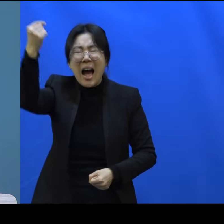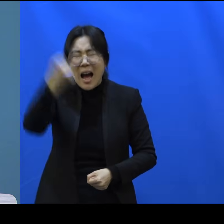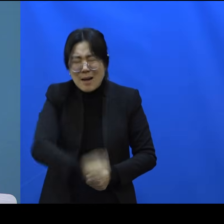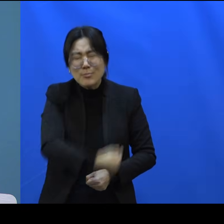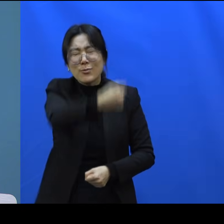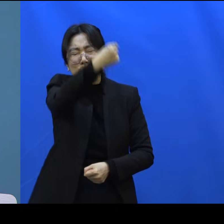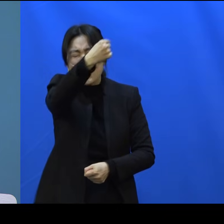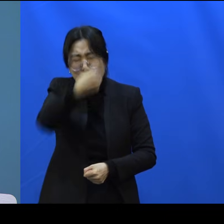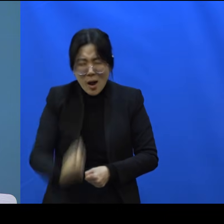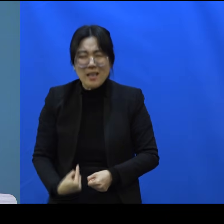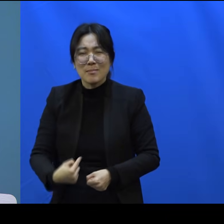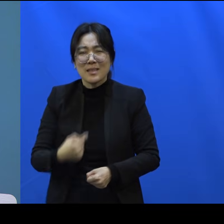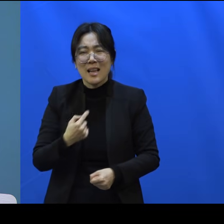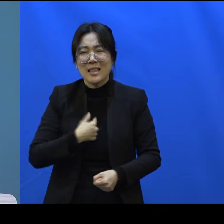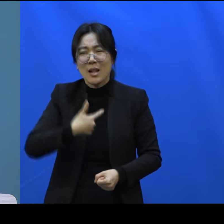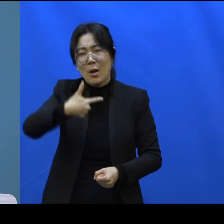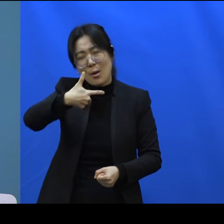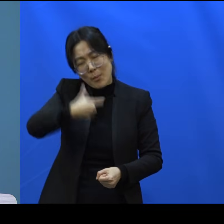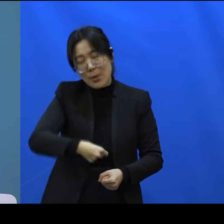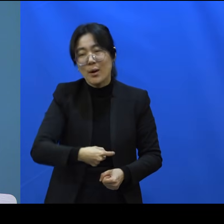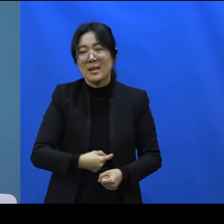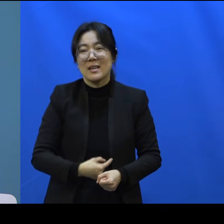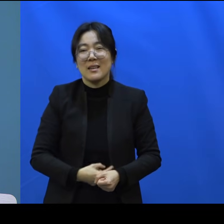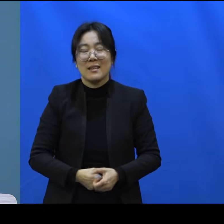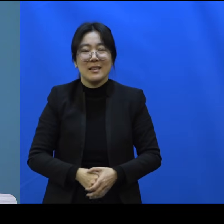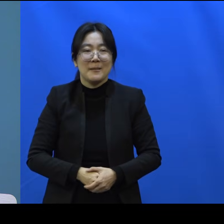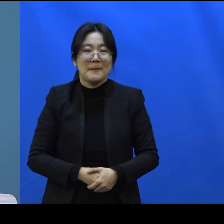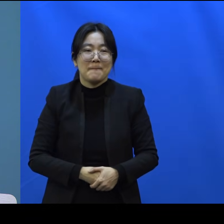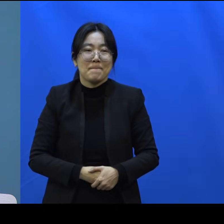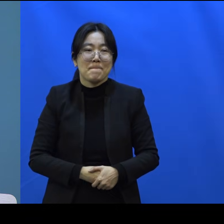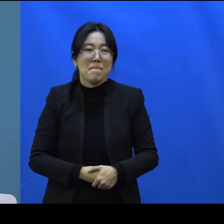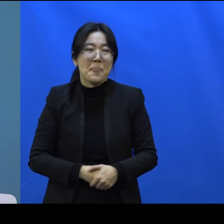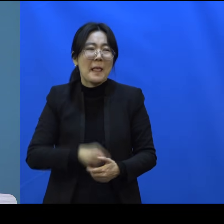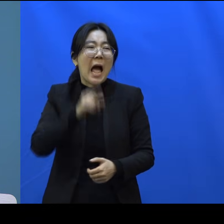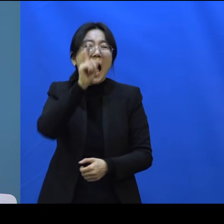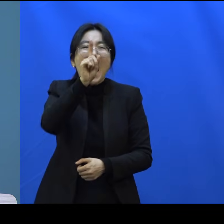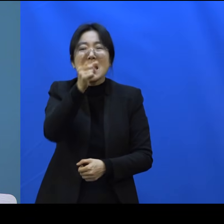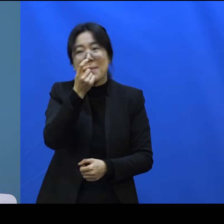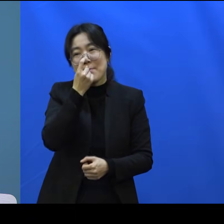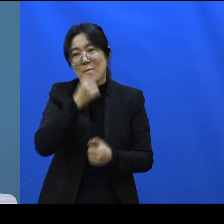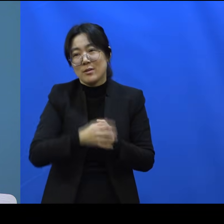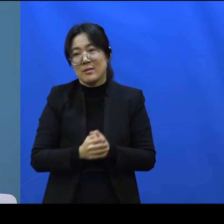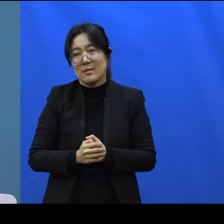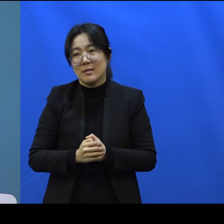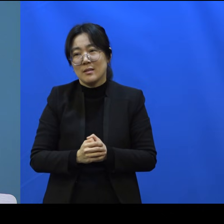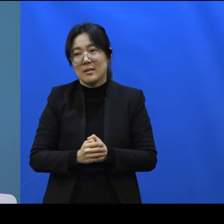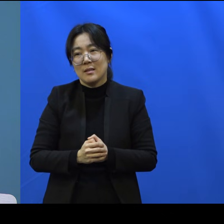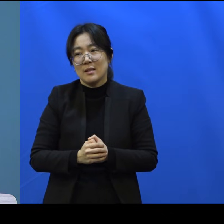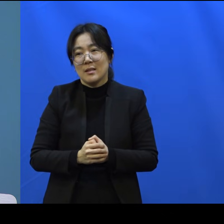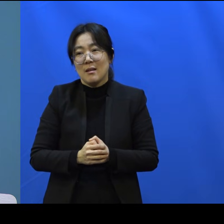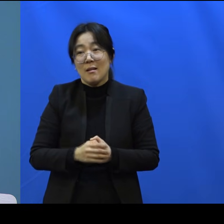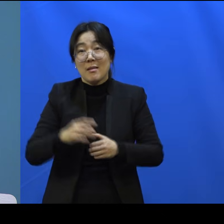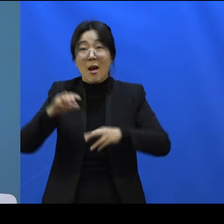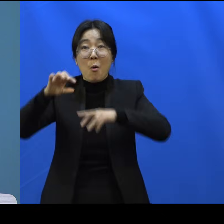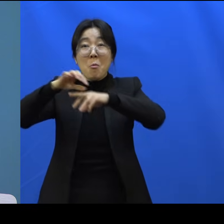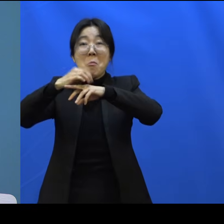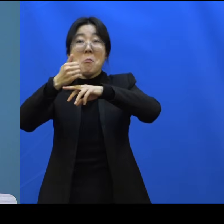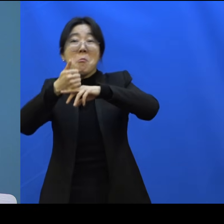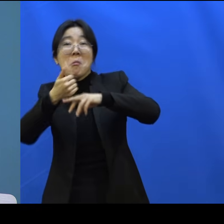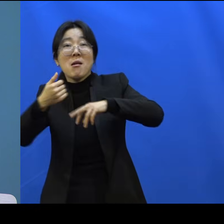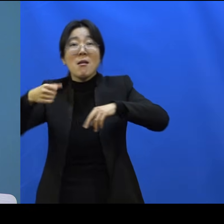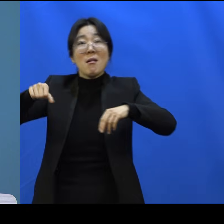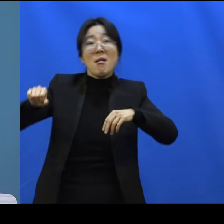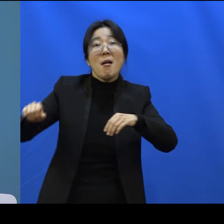이렇게 그런 게 아니고 몇 강좌 이런 게 아니라 한 강좌만 받았어요. 그 한 강좌가 뭐냐면